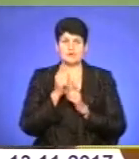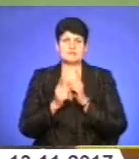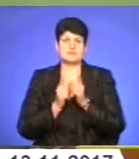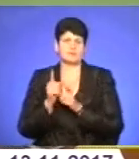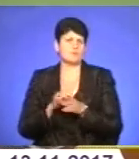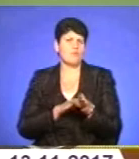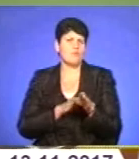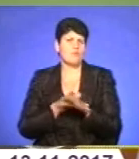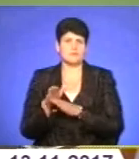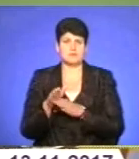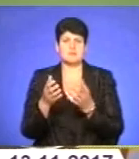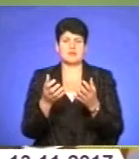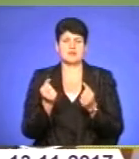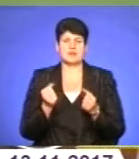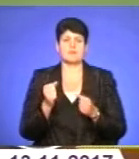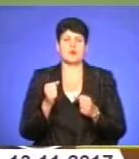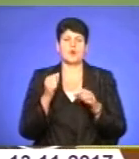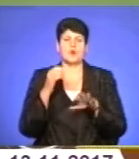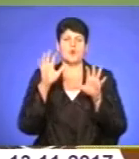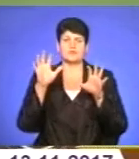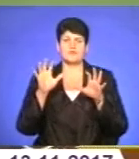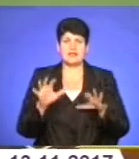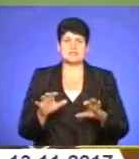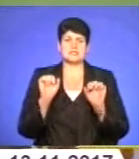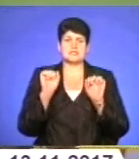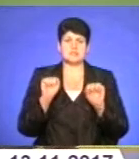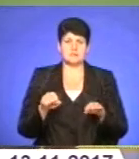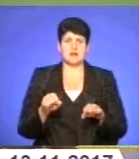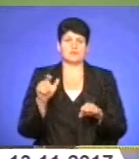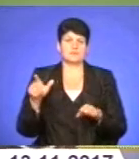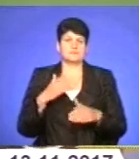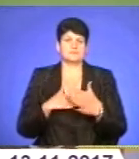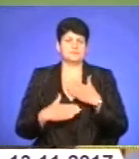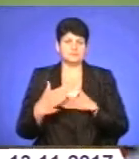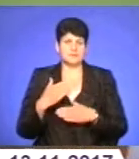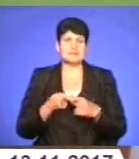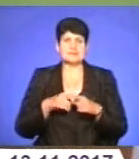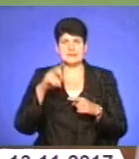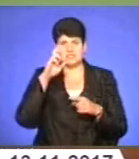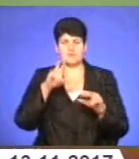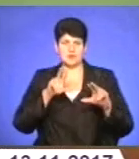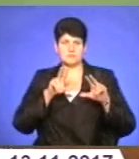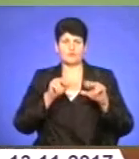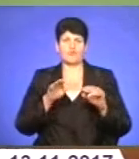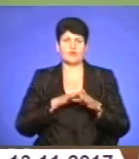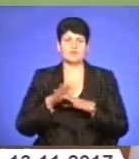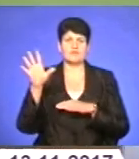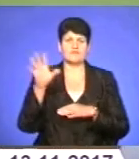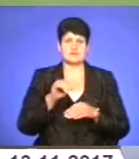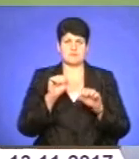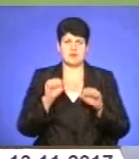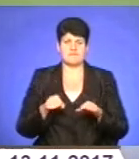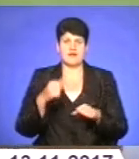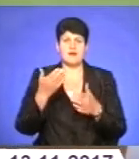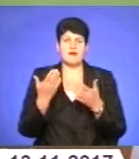з прийняттям Конвенції про права осіб з інвалідністю, і Україна її прийняла. От. Це держава гарантує виконання усіх прав, але